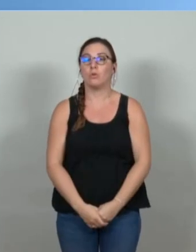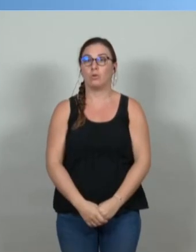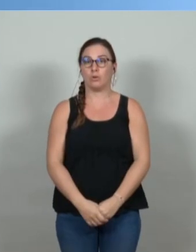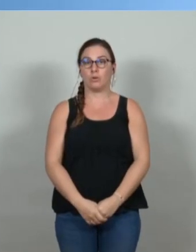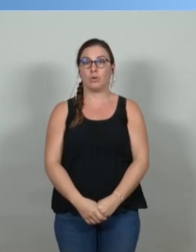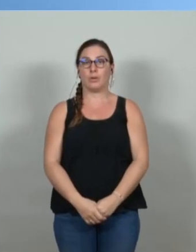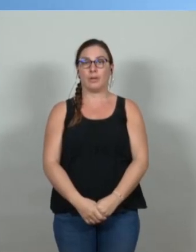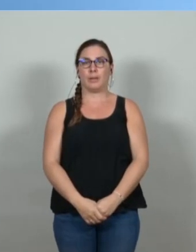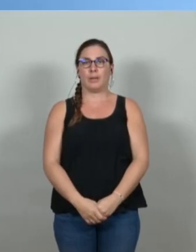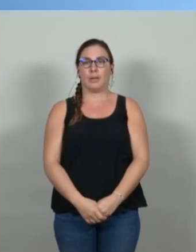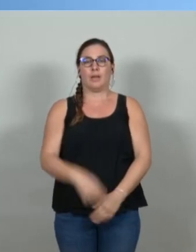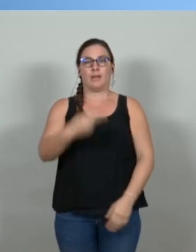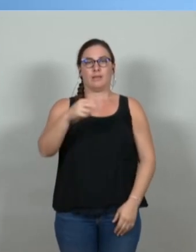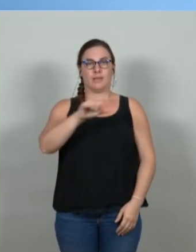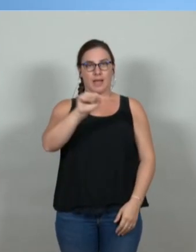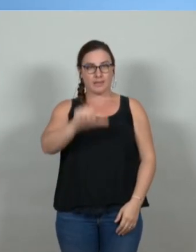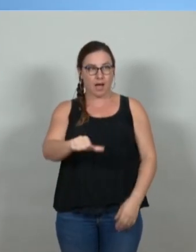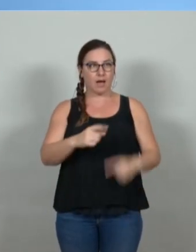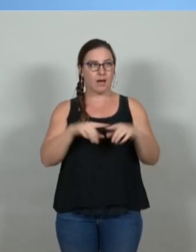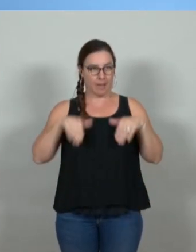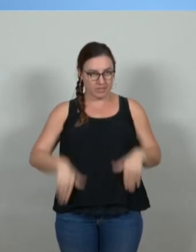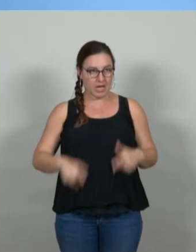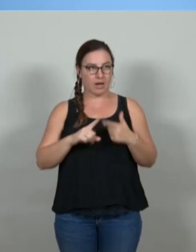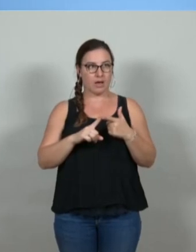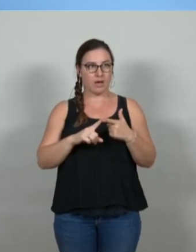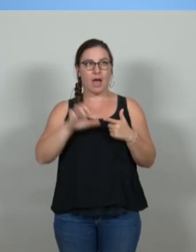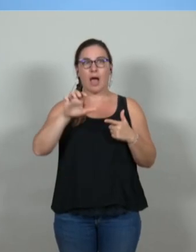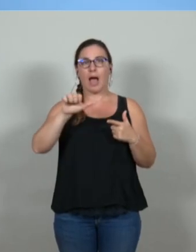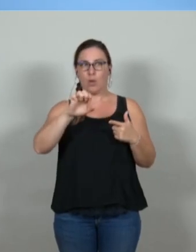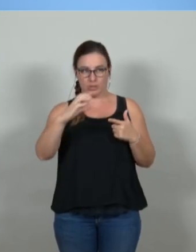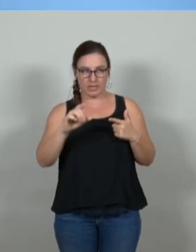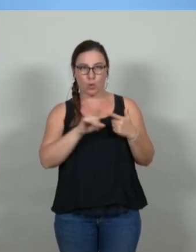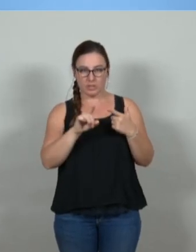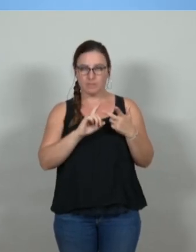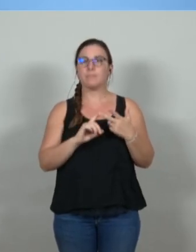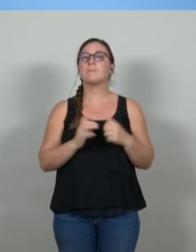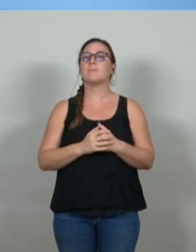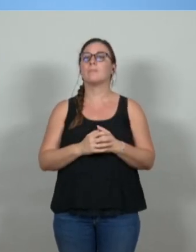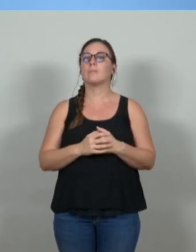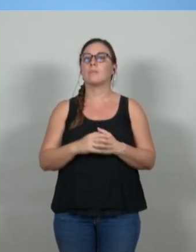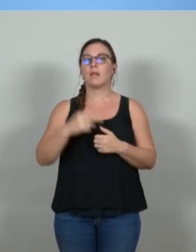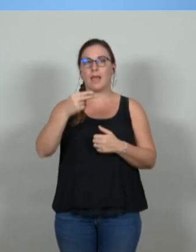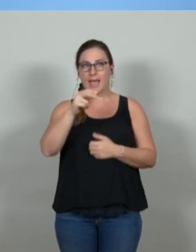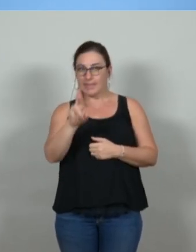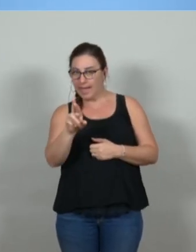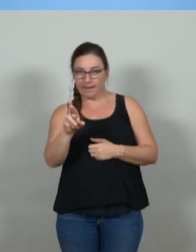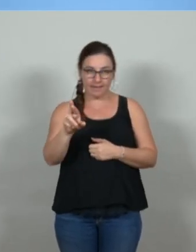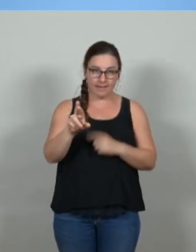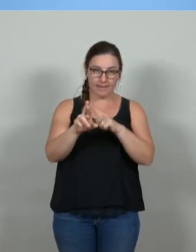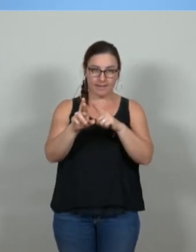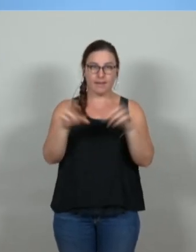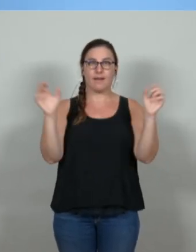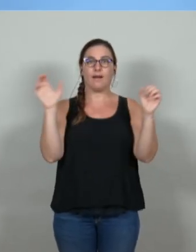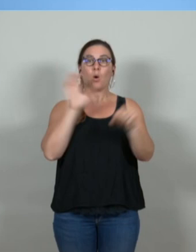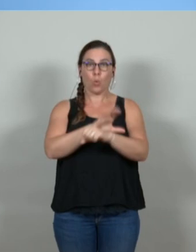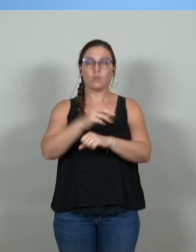donc NASA s'abstient monsieur et AEC s'abstient et NR donc qui vote